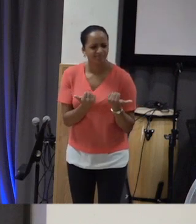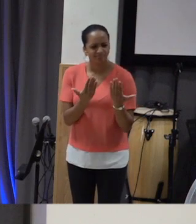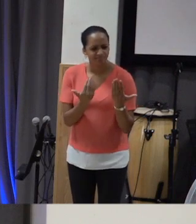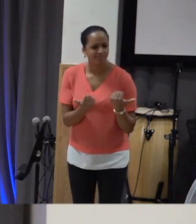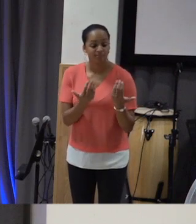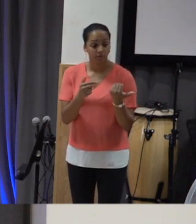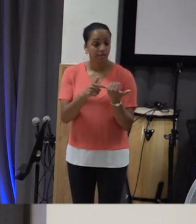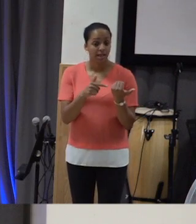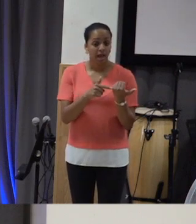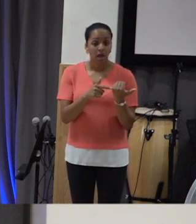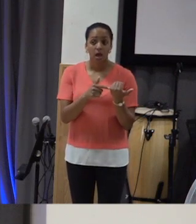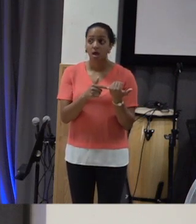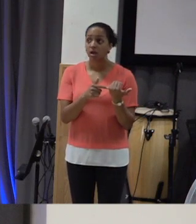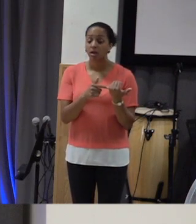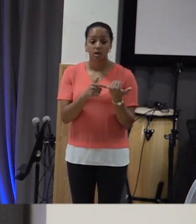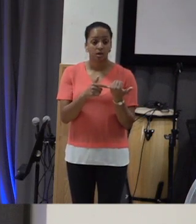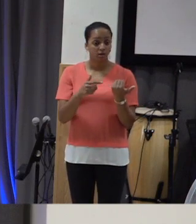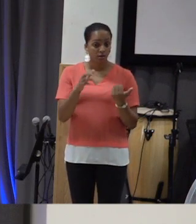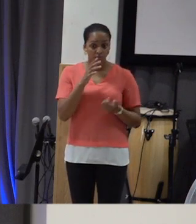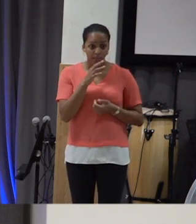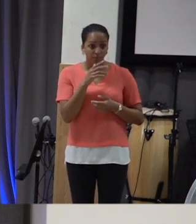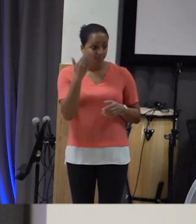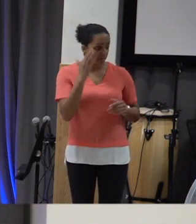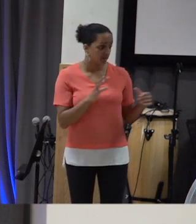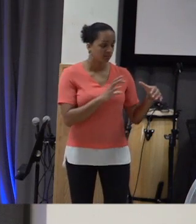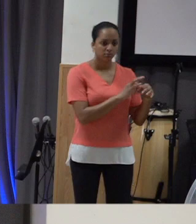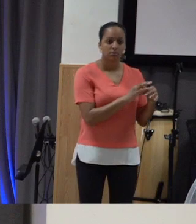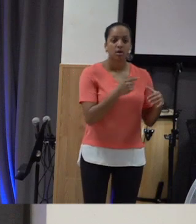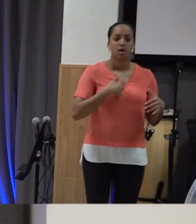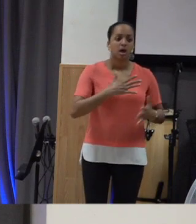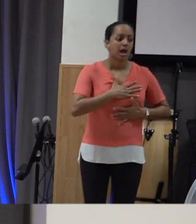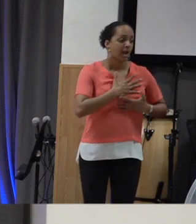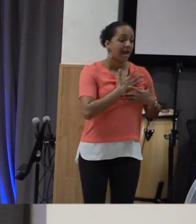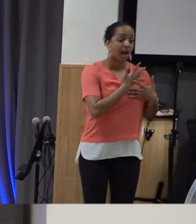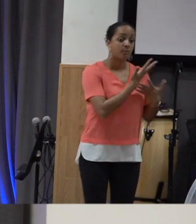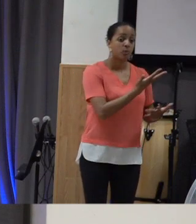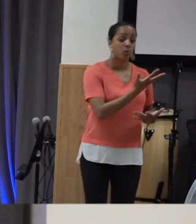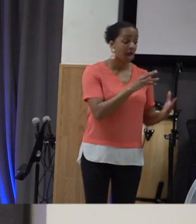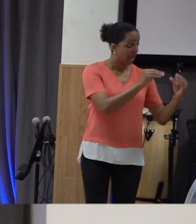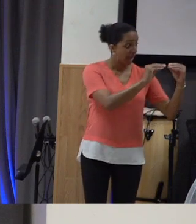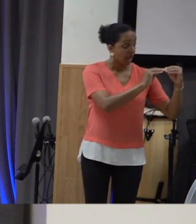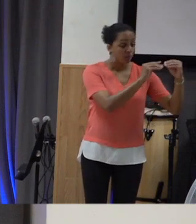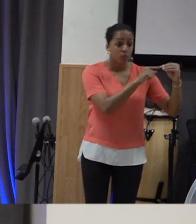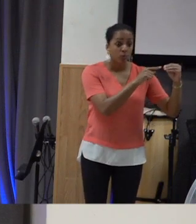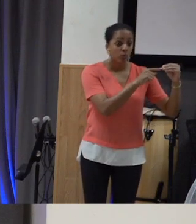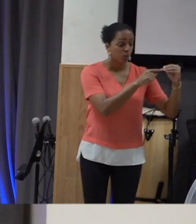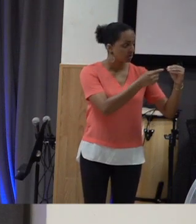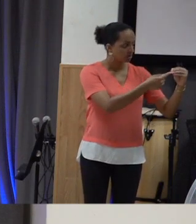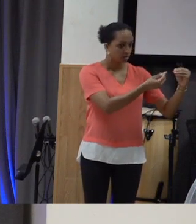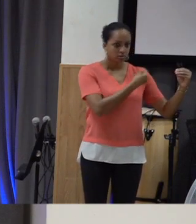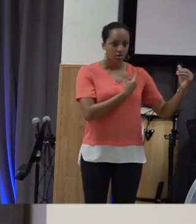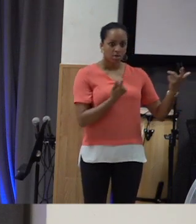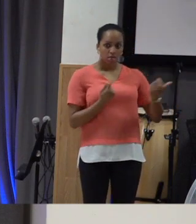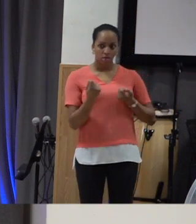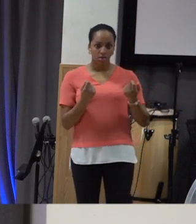fraternel? Ce n'est pas possible. L'amour que nous témoignons aux hommes conditionne en partie notre vie de prière parce que les hommes ont été